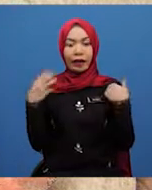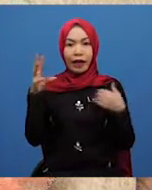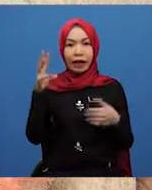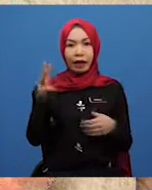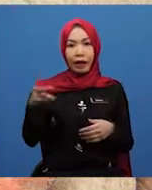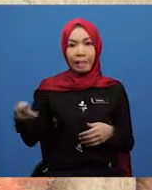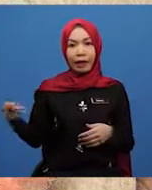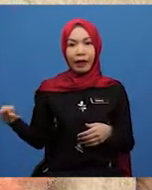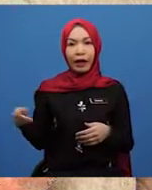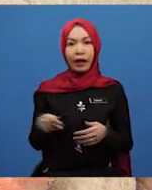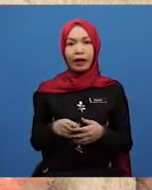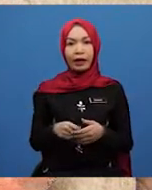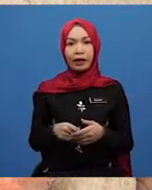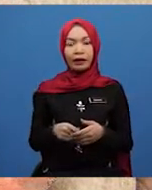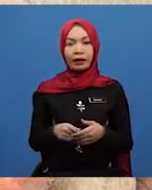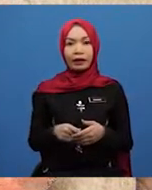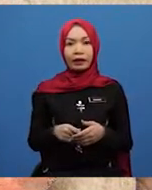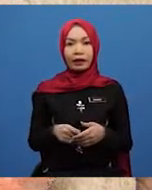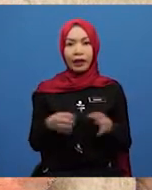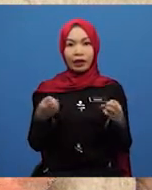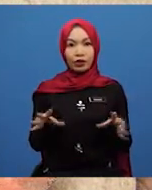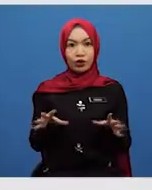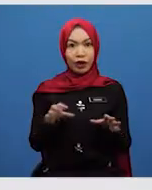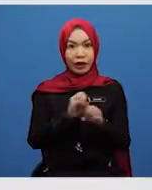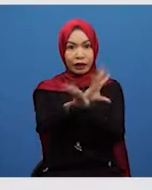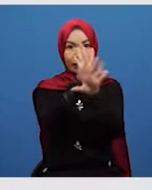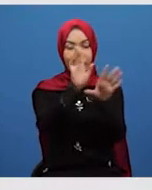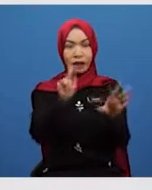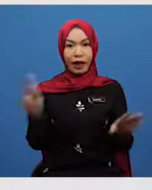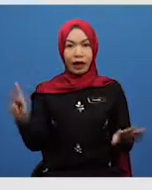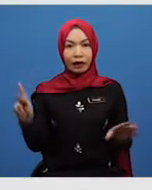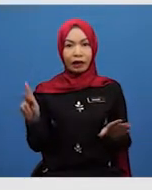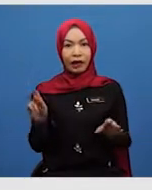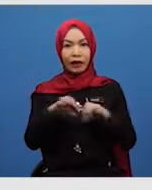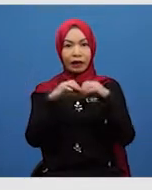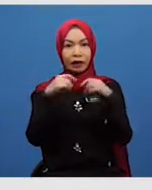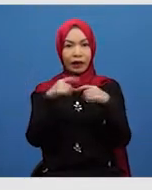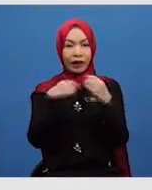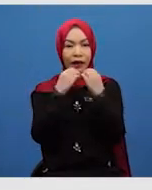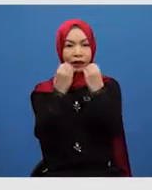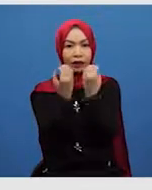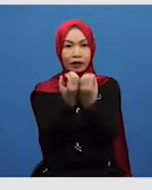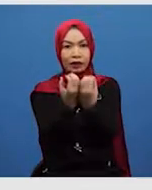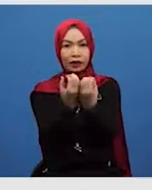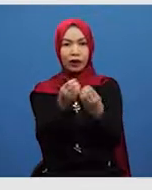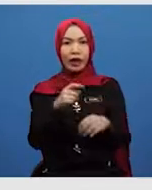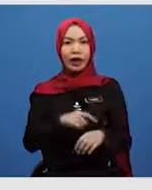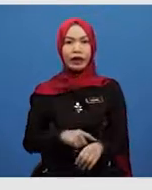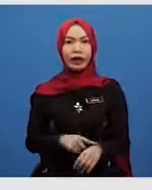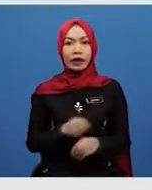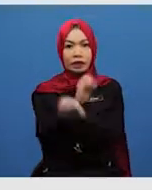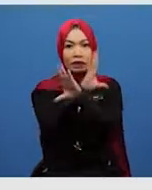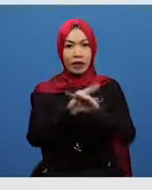tadi adalah tentang sistem kesukuan di Serawak cuma Anda senaraikan Sumenep etnik-etnik